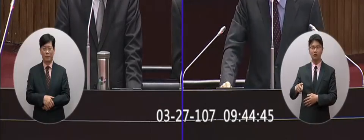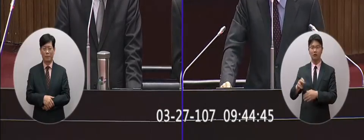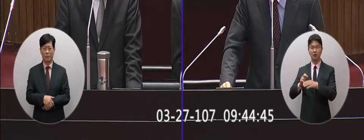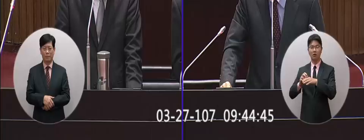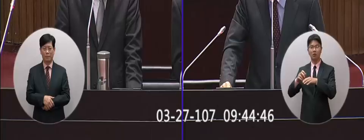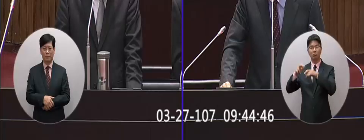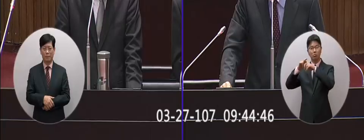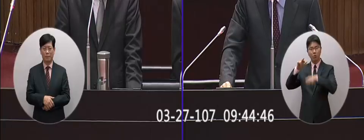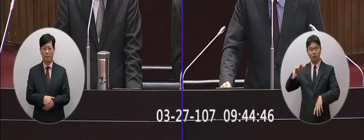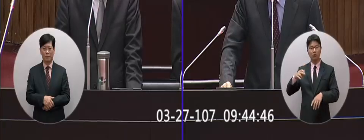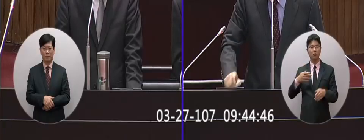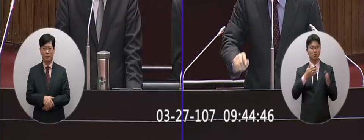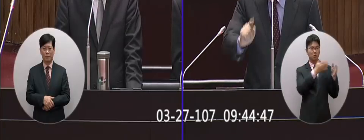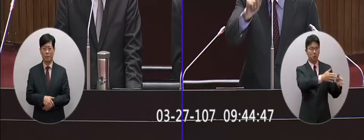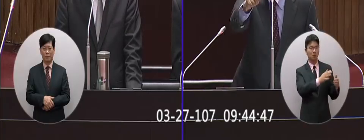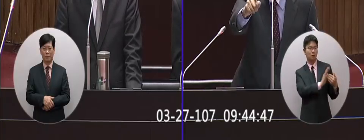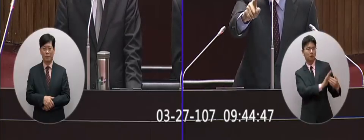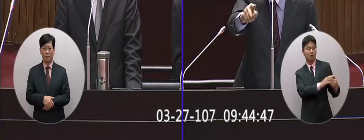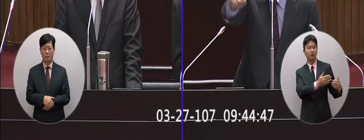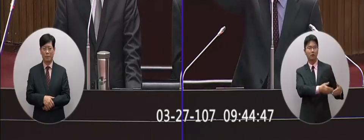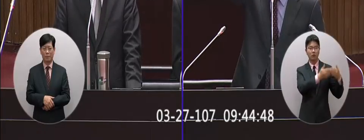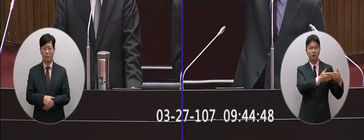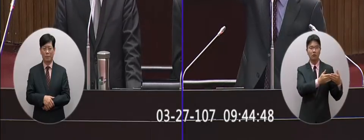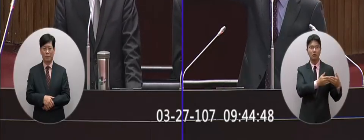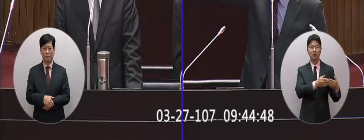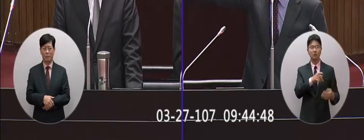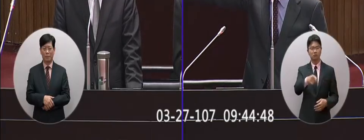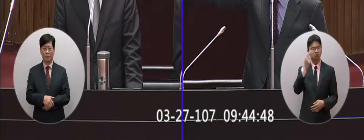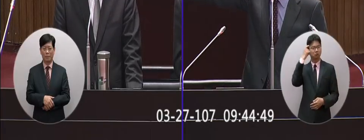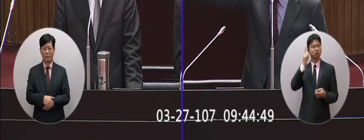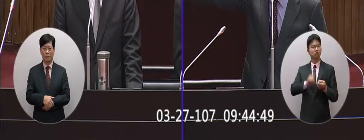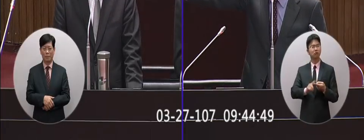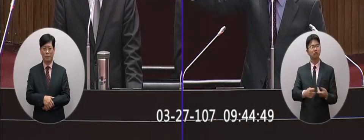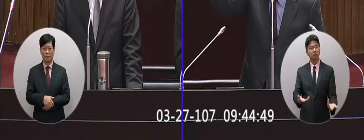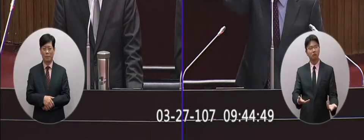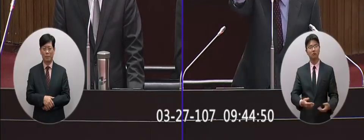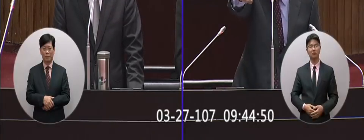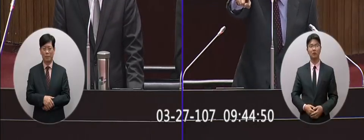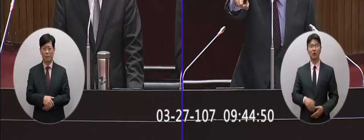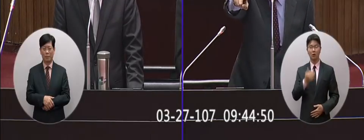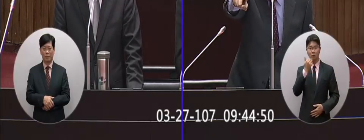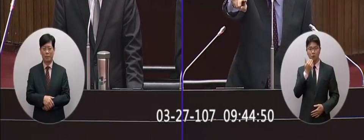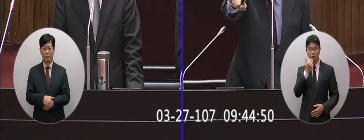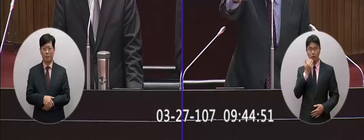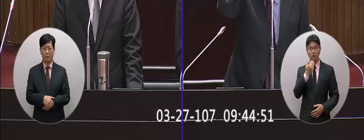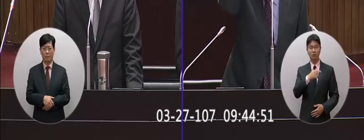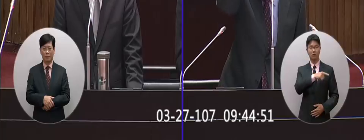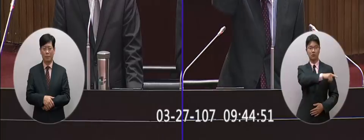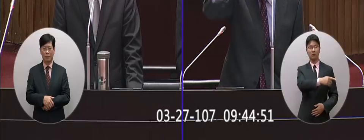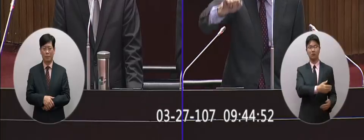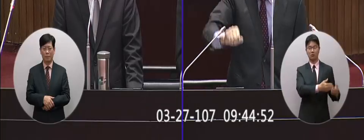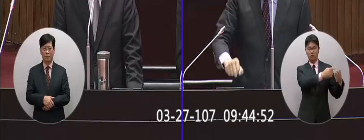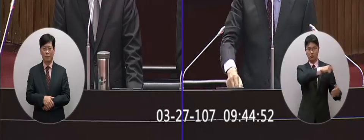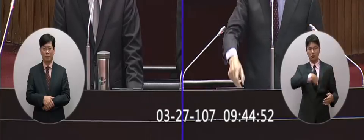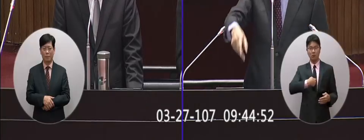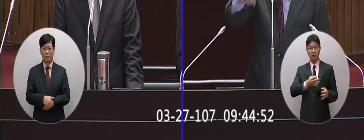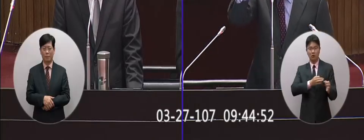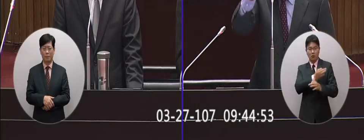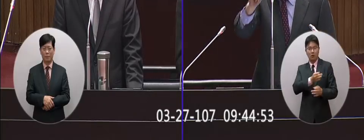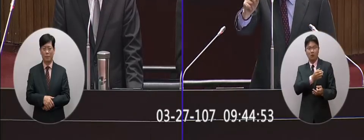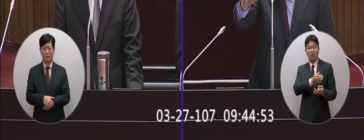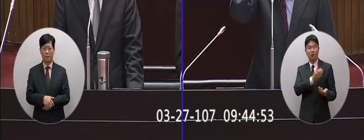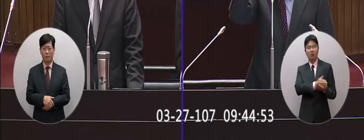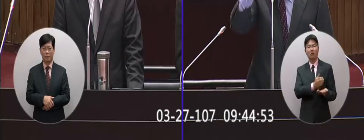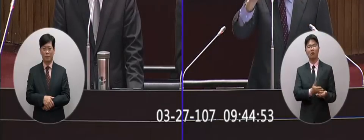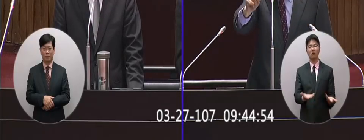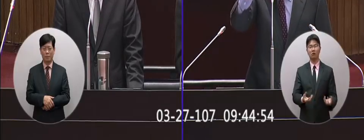大陆，啊，这干嘛的？如果中国大陆贸易制裁，你要怎么办？第一，